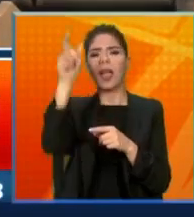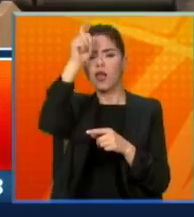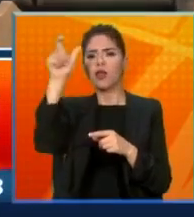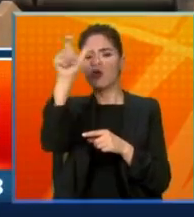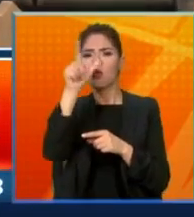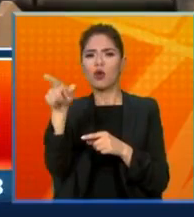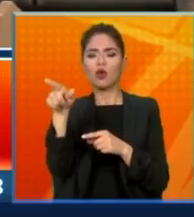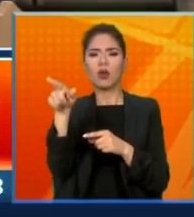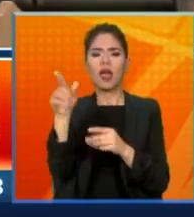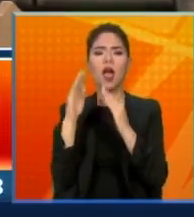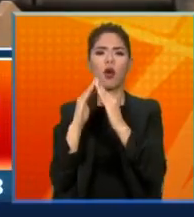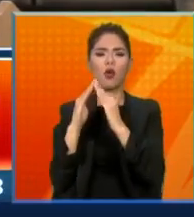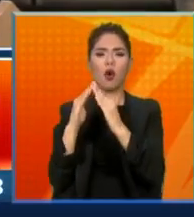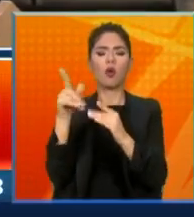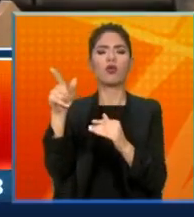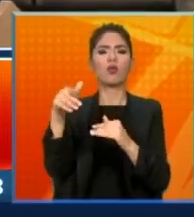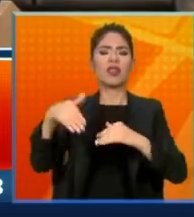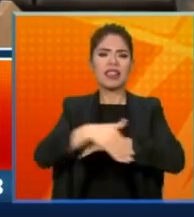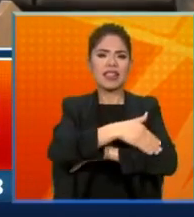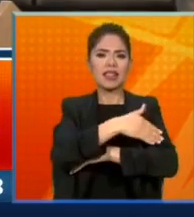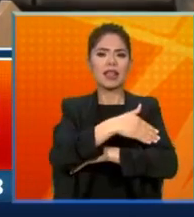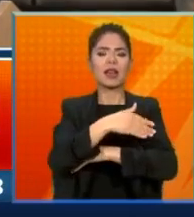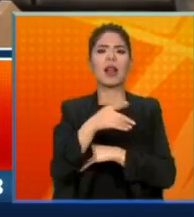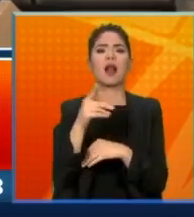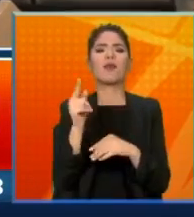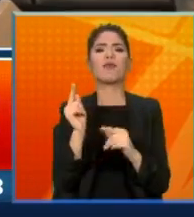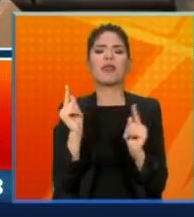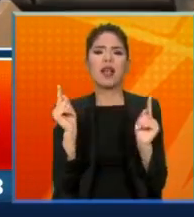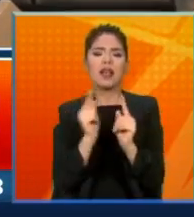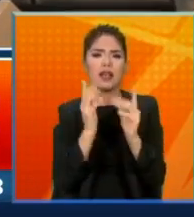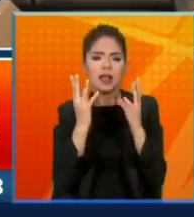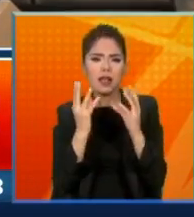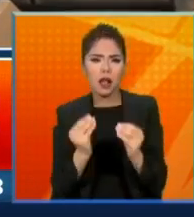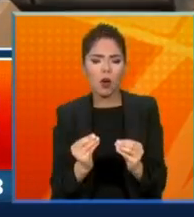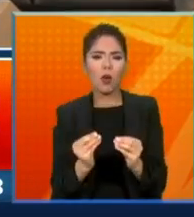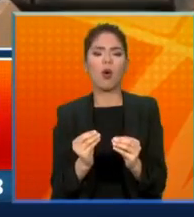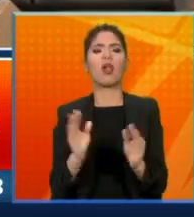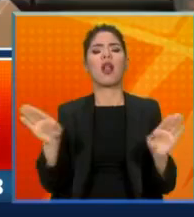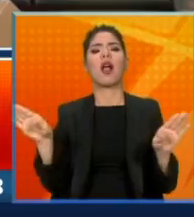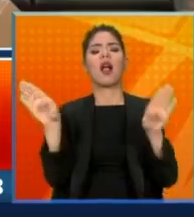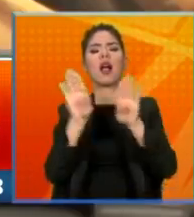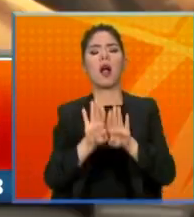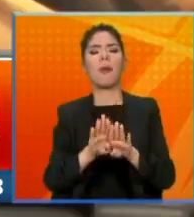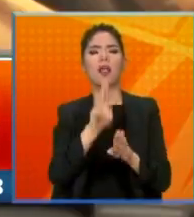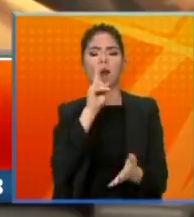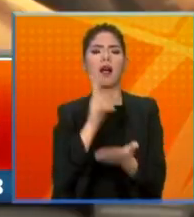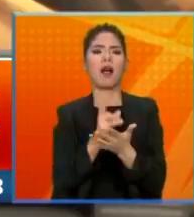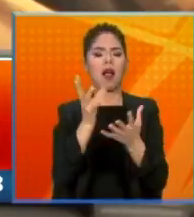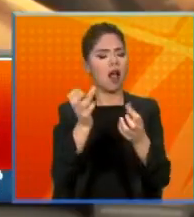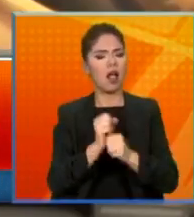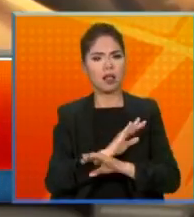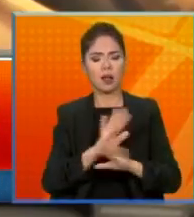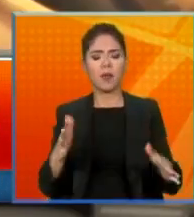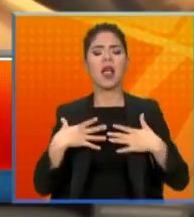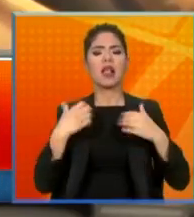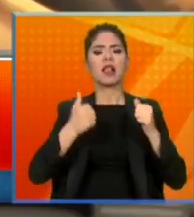sebebiyle komşumuzla sınırlarımızı geçici olarak kapatma kararı aldık. Açıklamayı